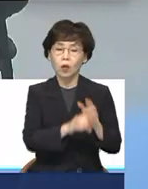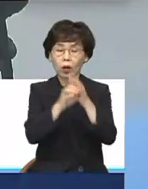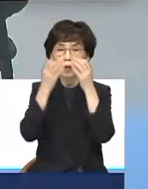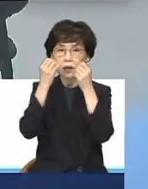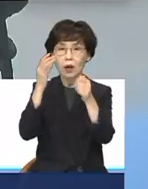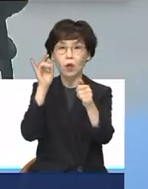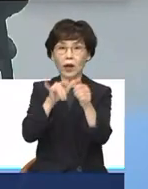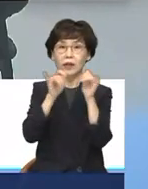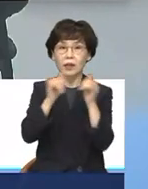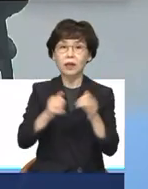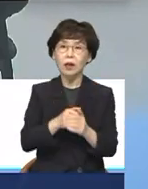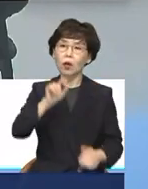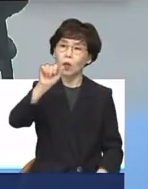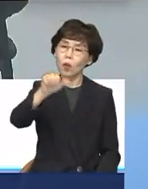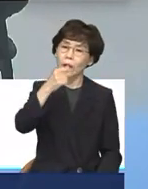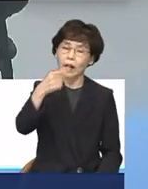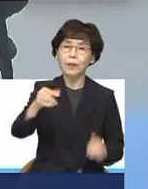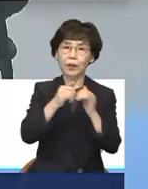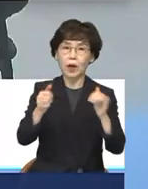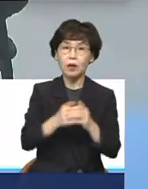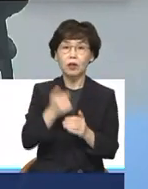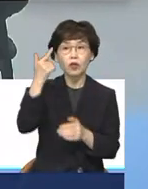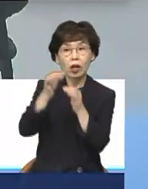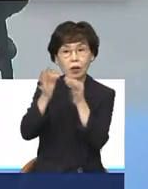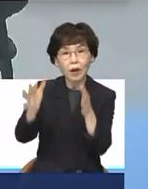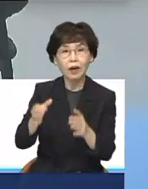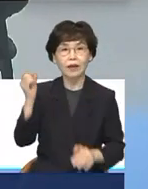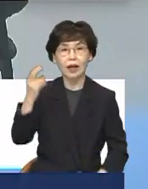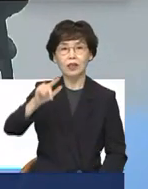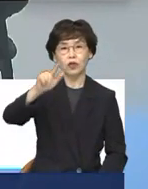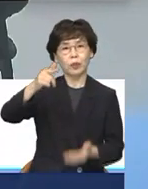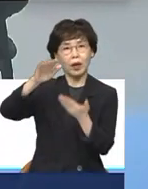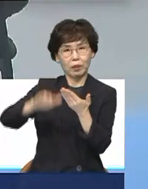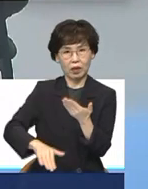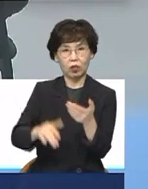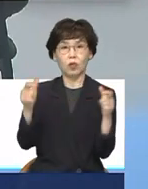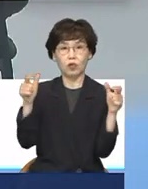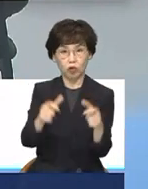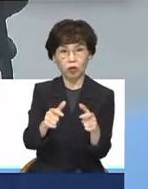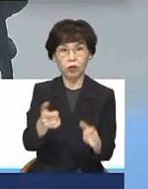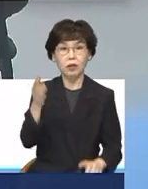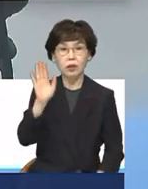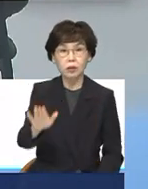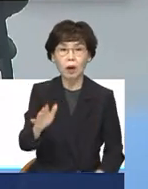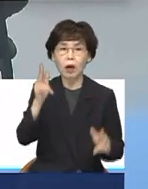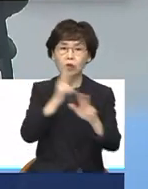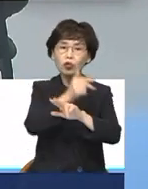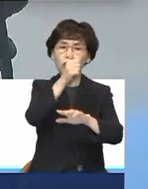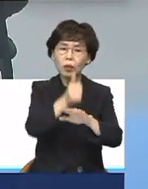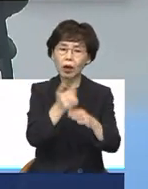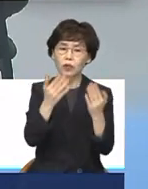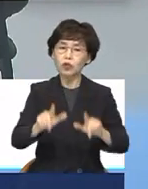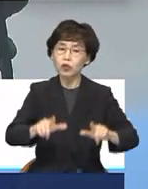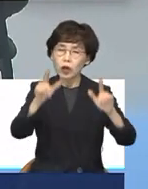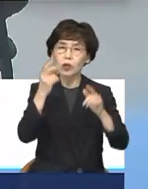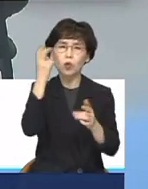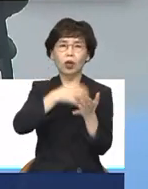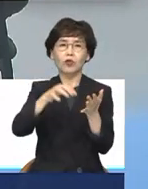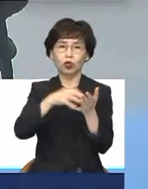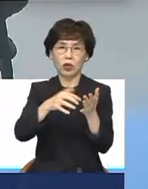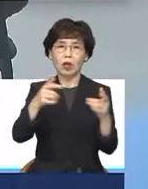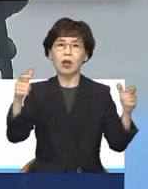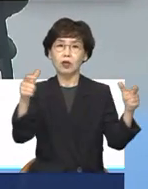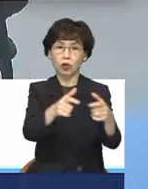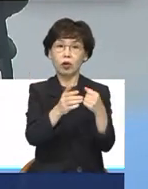코로나19 신규 확진자는 501명으로 6일 만에 600명대 아래로 내려왔습니다. 하지만 주말 휴일 영향이 반영된